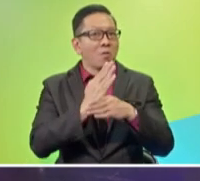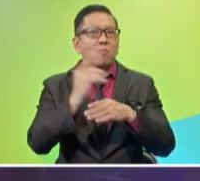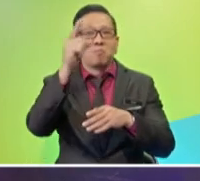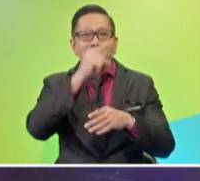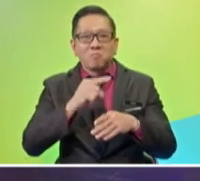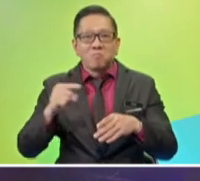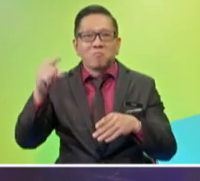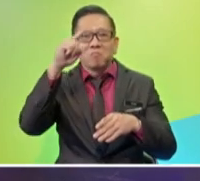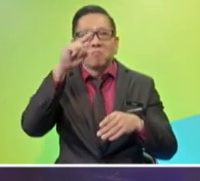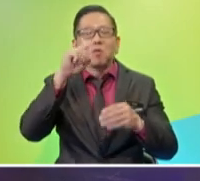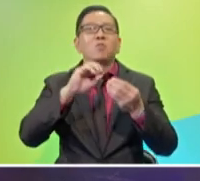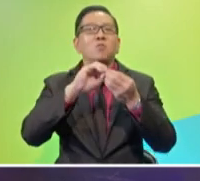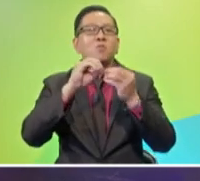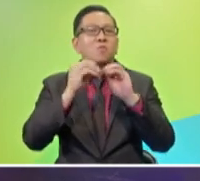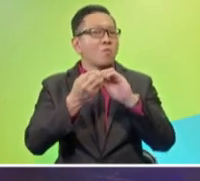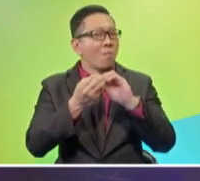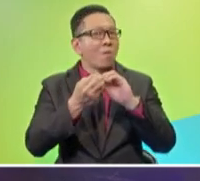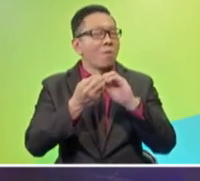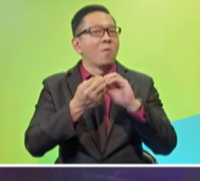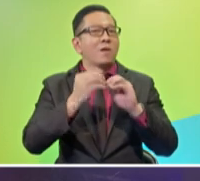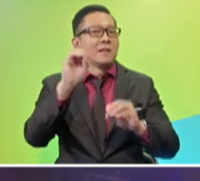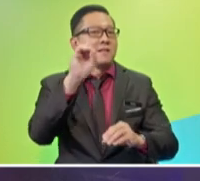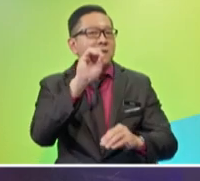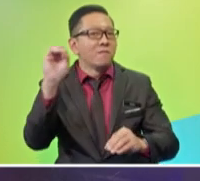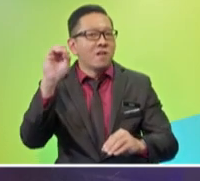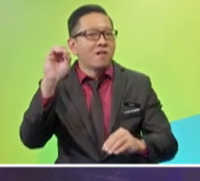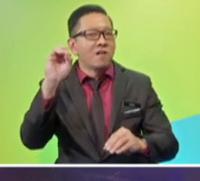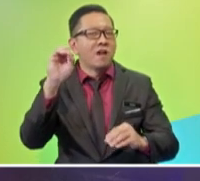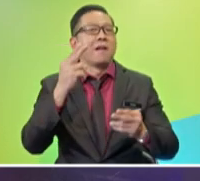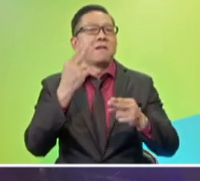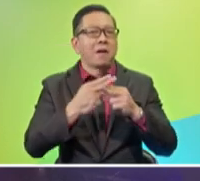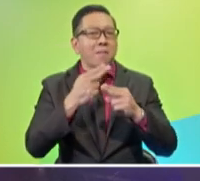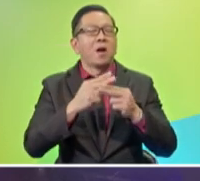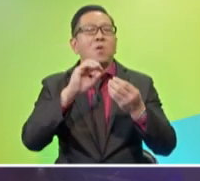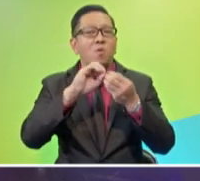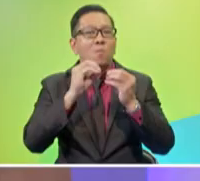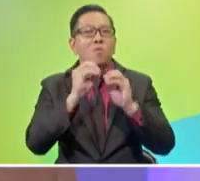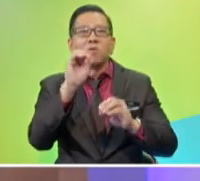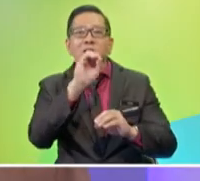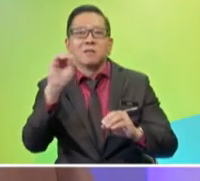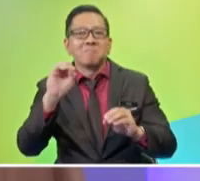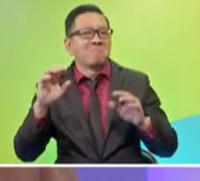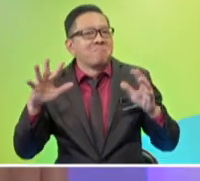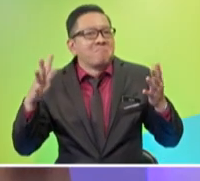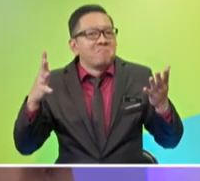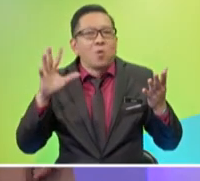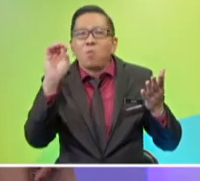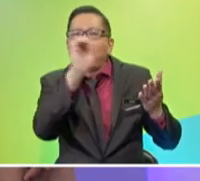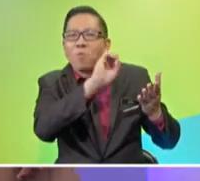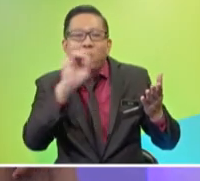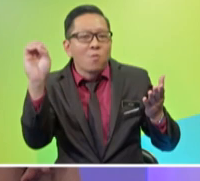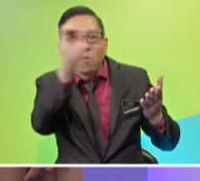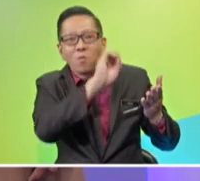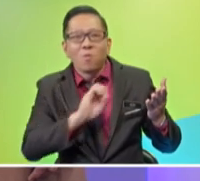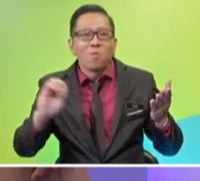Itu adalah nombor Sifar. Okey. Namanya ialah nombor Sifar, maksudnya tak ada apa-apa. Macam tadi, dalam bakul tu kosong,